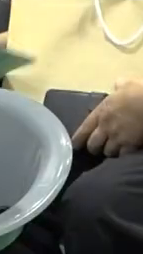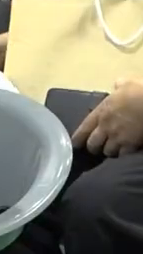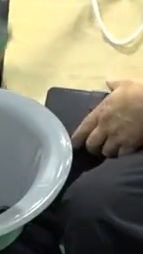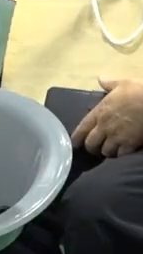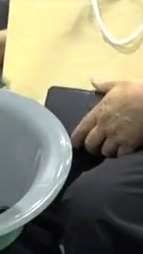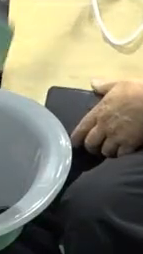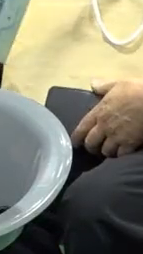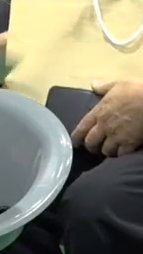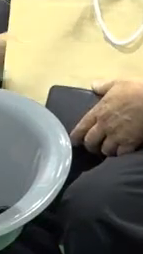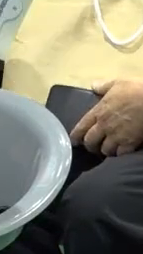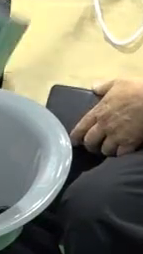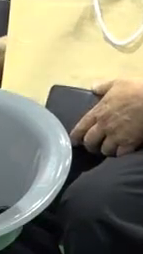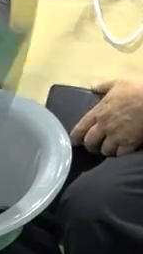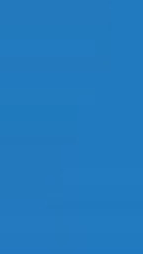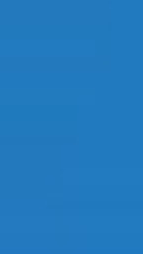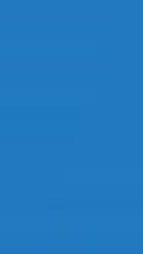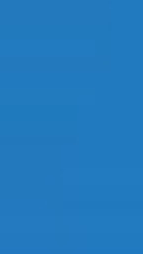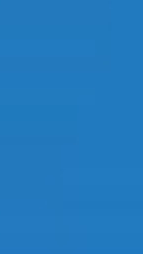김채리입니다.